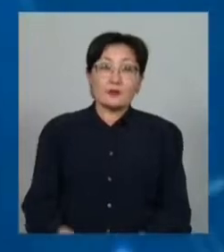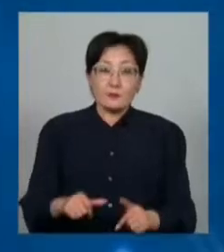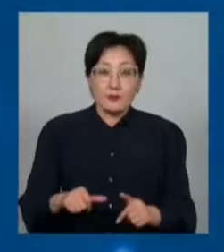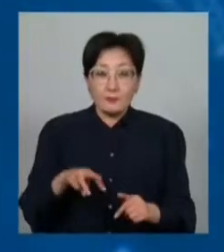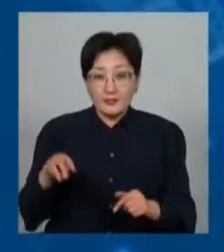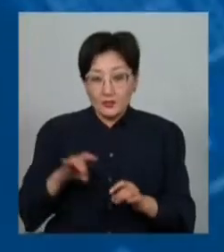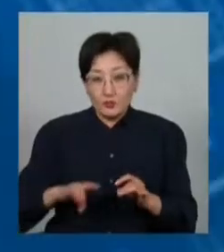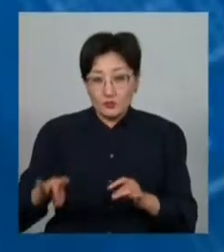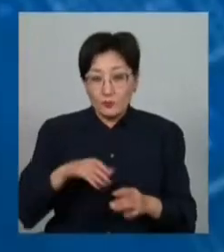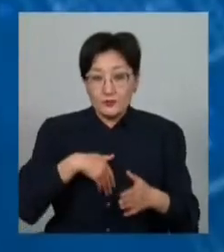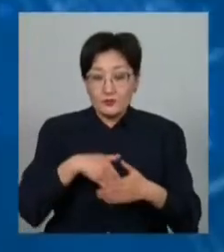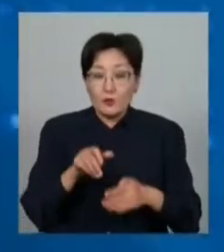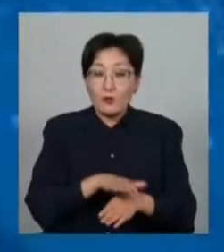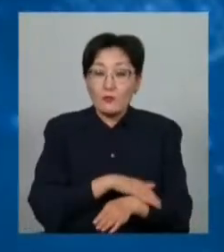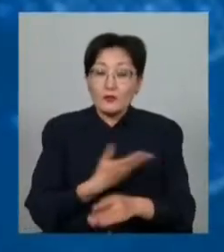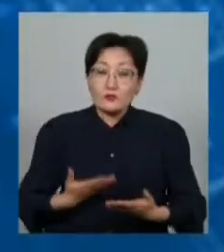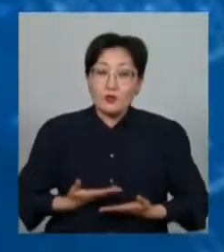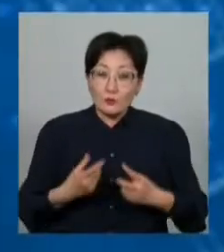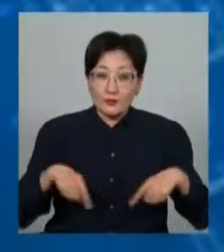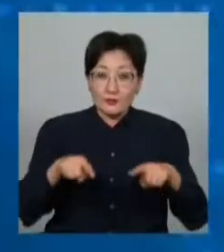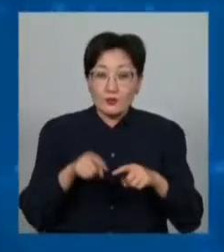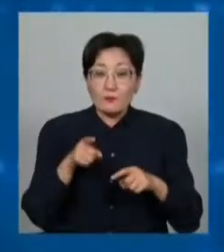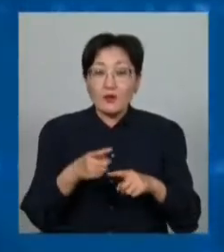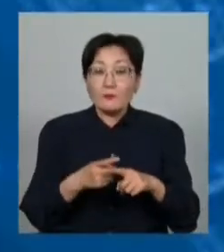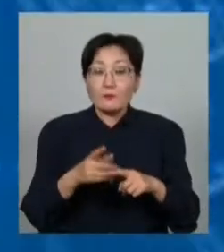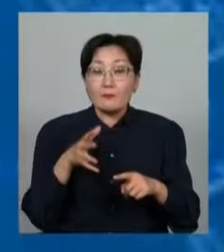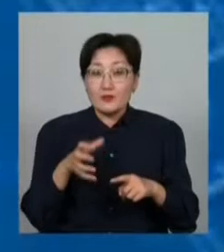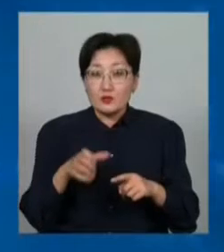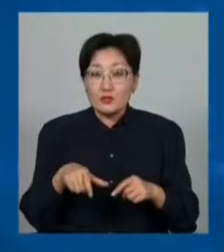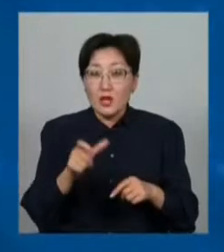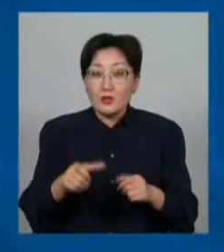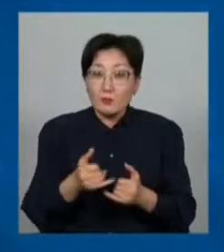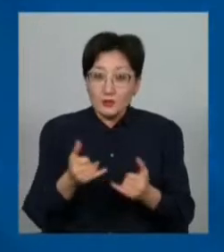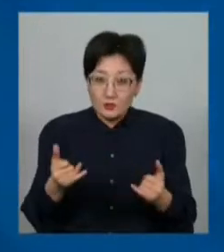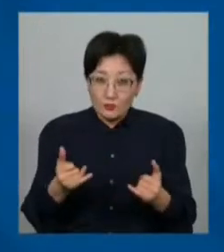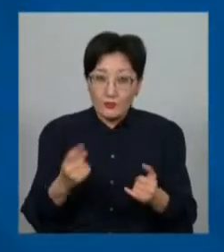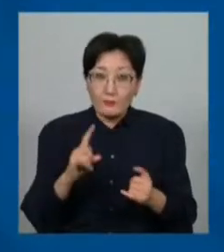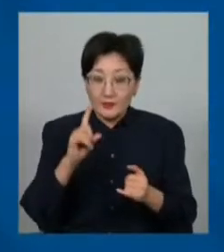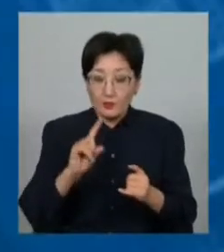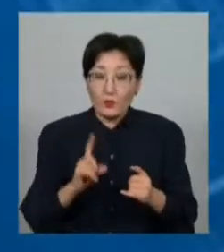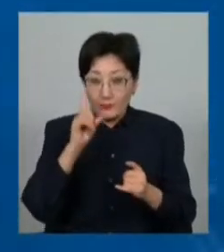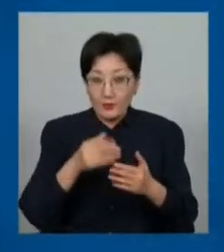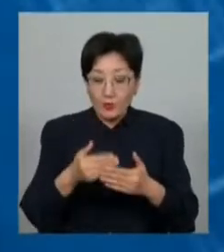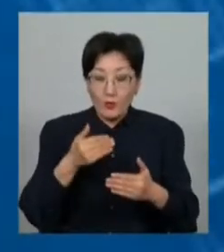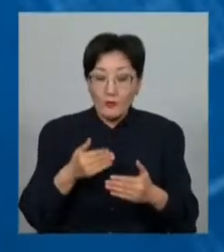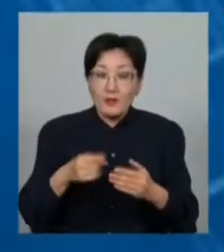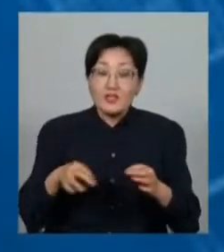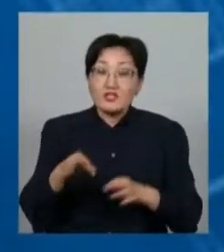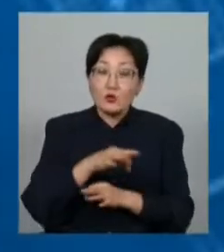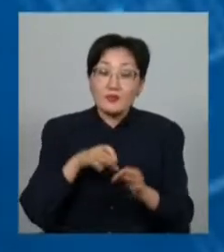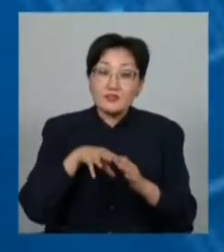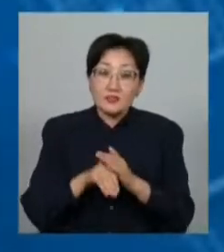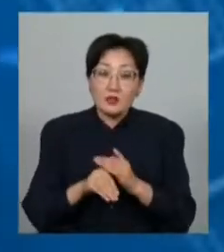Міне аудандағы белсенді ұзақ өмір сүру орталығы биыл 1500 қарияға қызмет көрсетпек. Сондай-ақ бір ай бұрын ашылған шыңға өрлеу жобасы